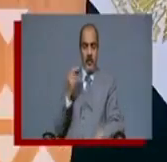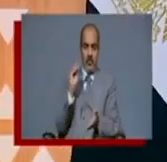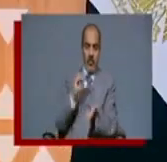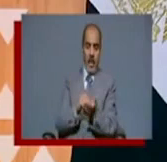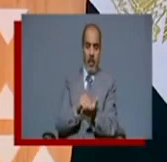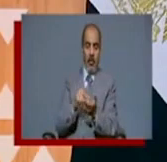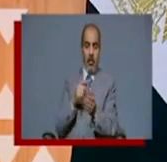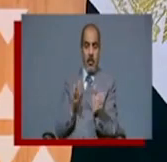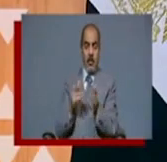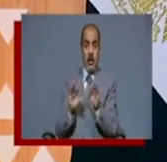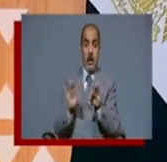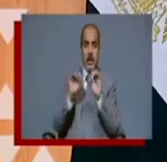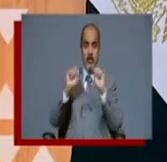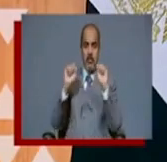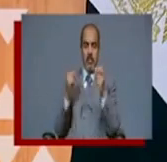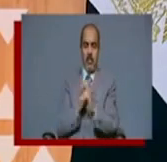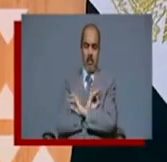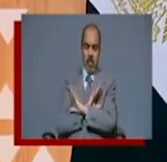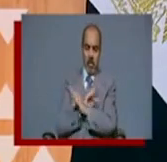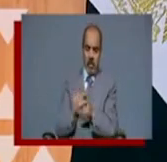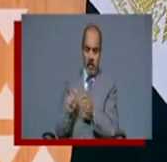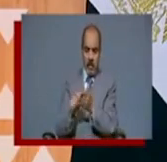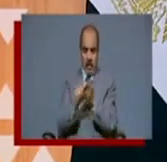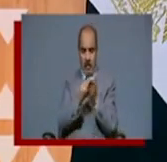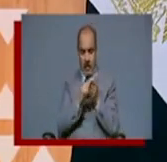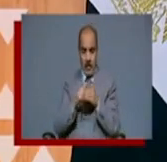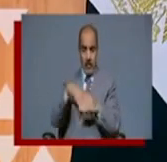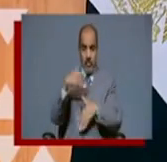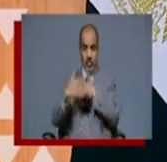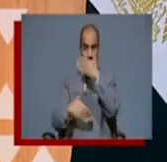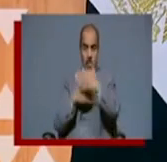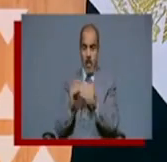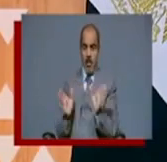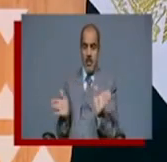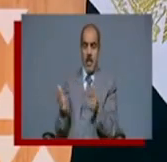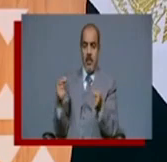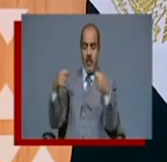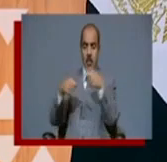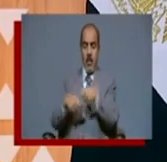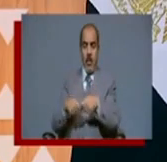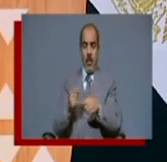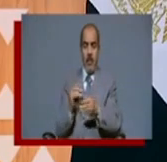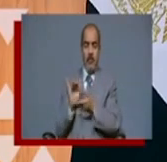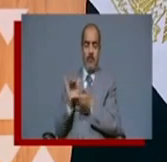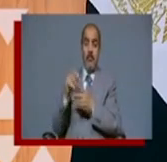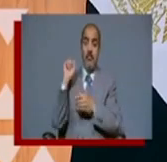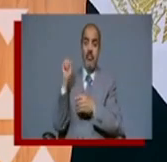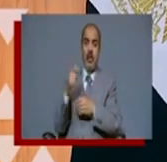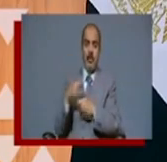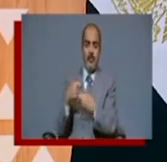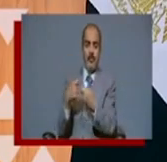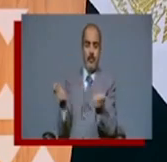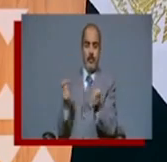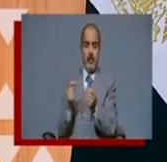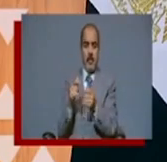وقال لي النهارده انا محتاج ايه قال انه سواء في العمل بين الرجل والمراه بين الجنسيه والمساواه بين